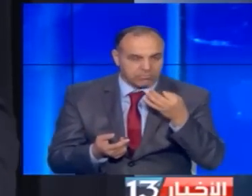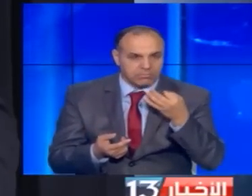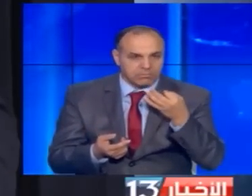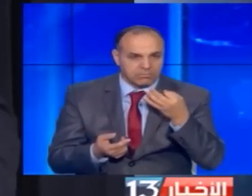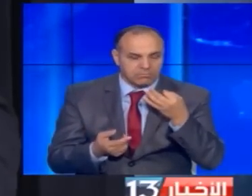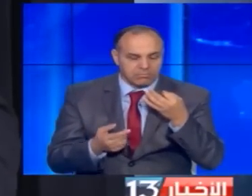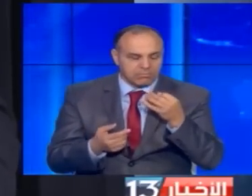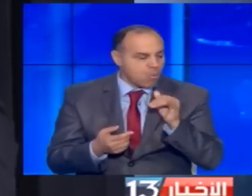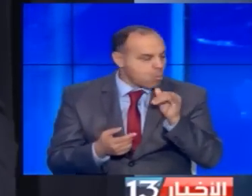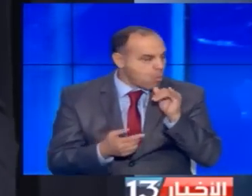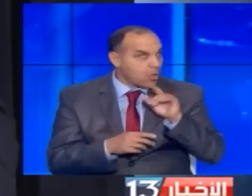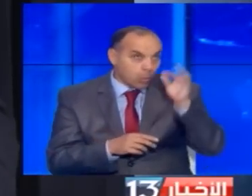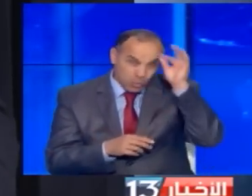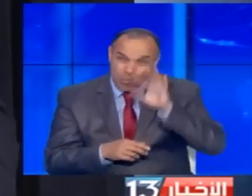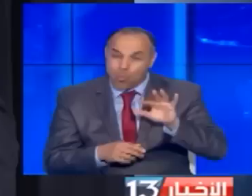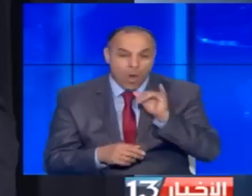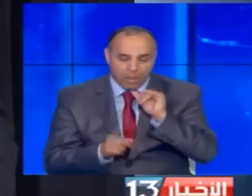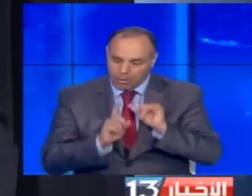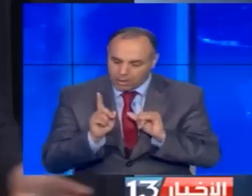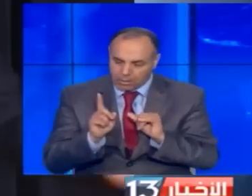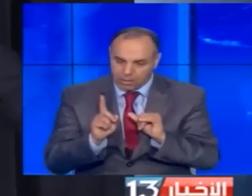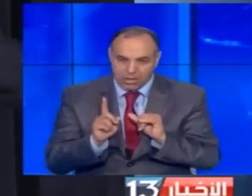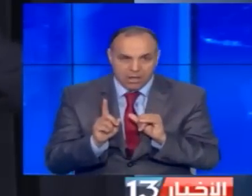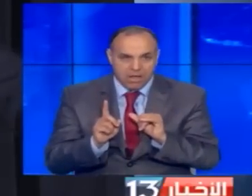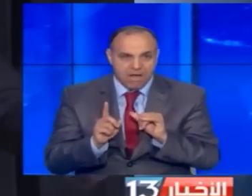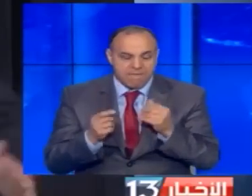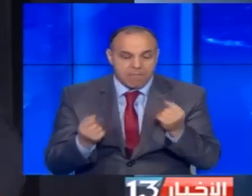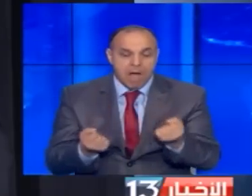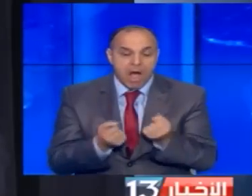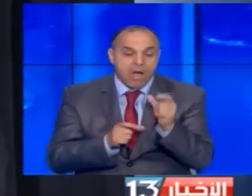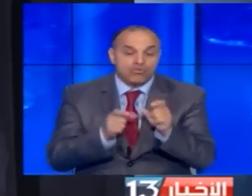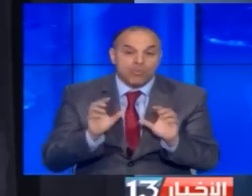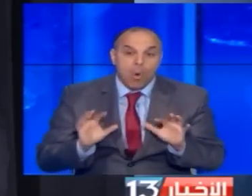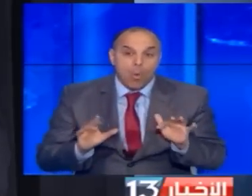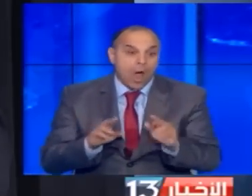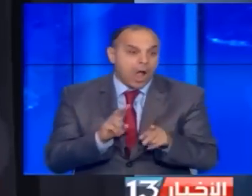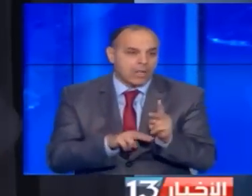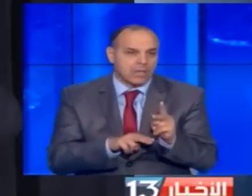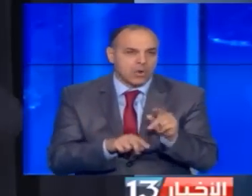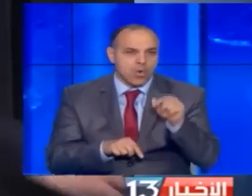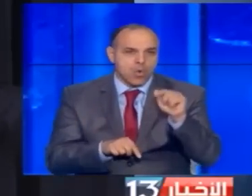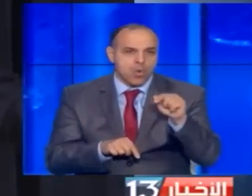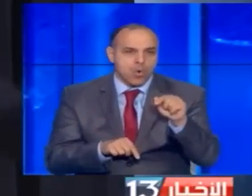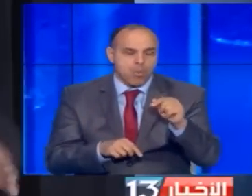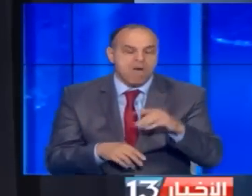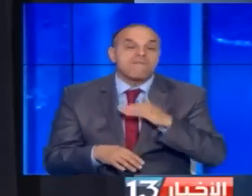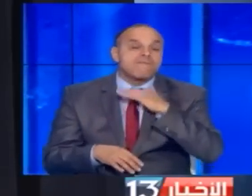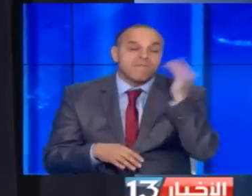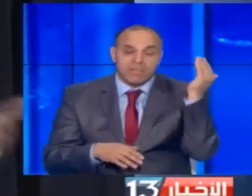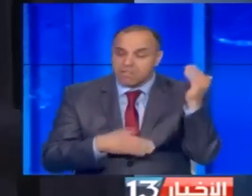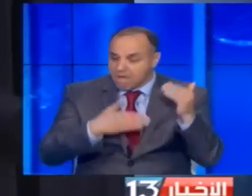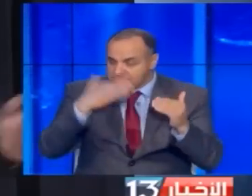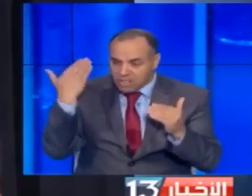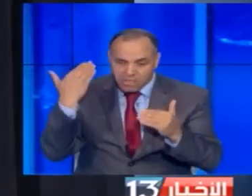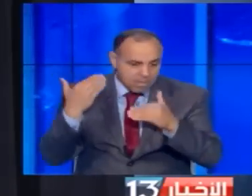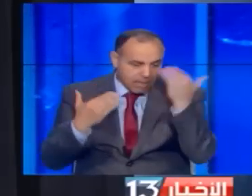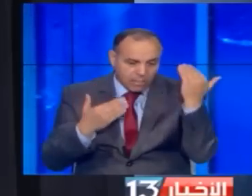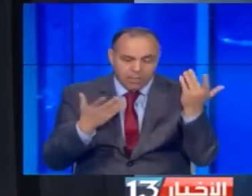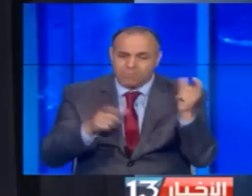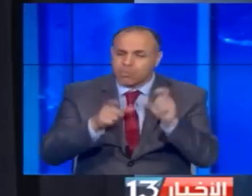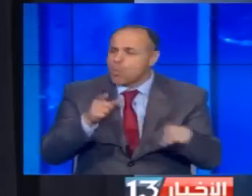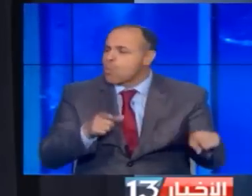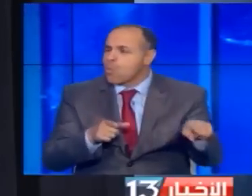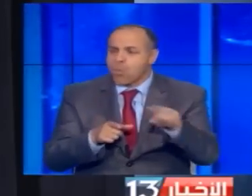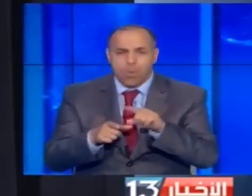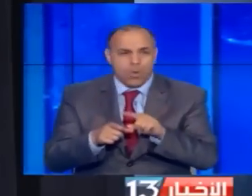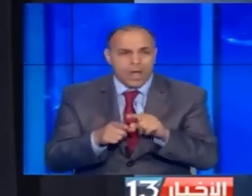نحن وحدنا مسؤولين على البلاد هذه. اليوم ثم حركة اجتماعية يا أخو، واليوم الناس ملت وفدت، ولكان